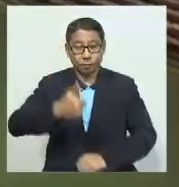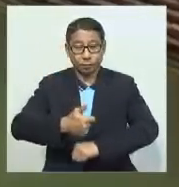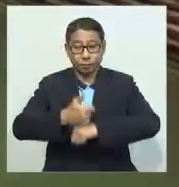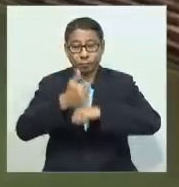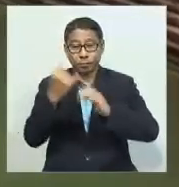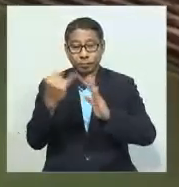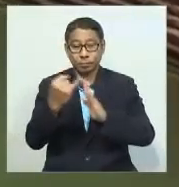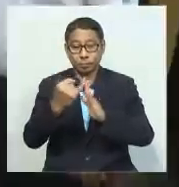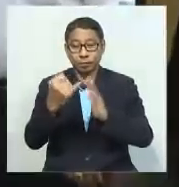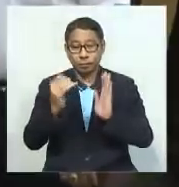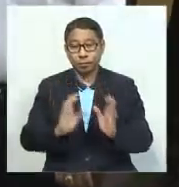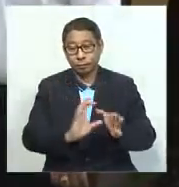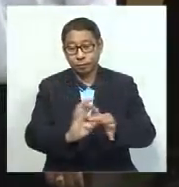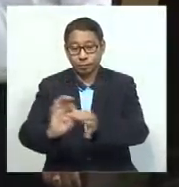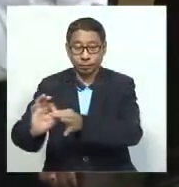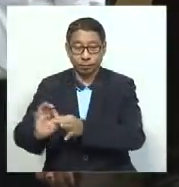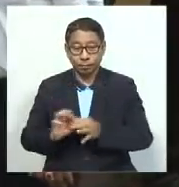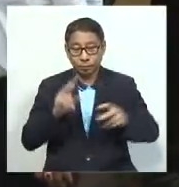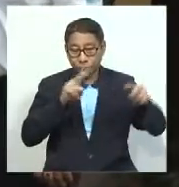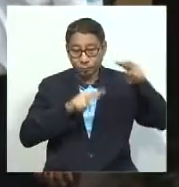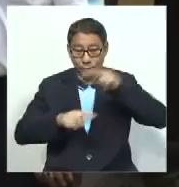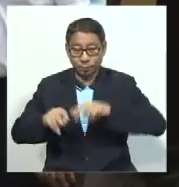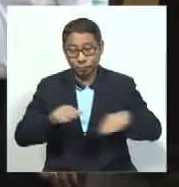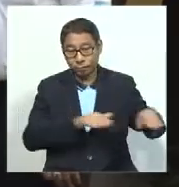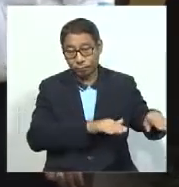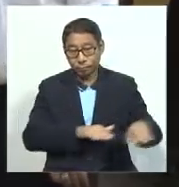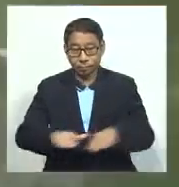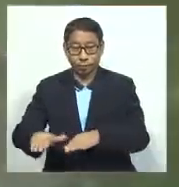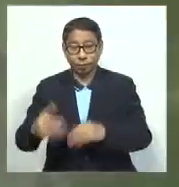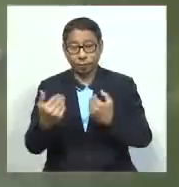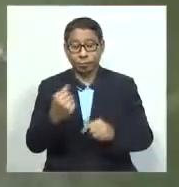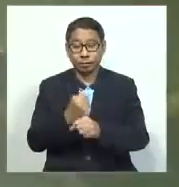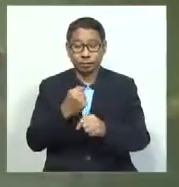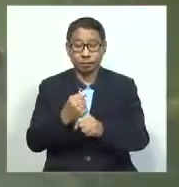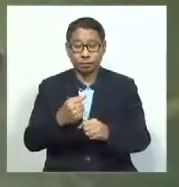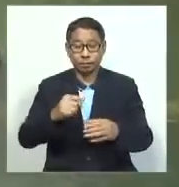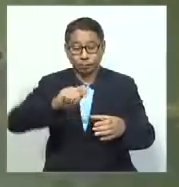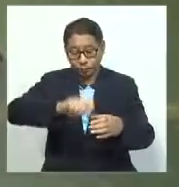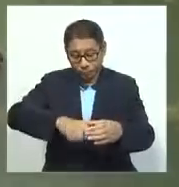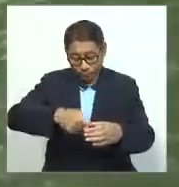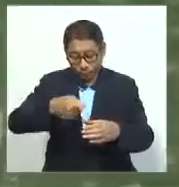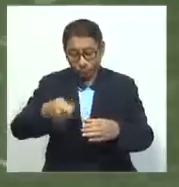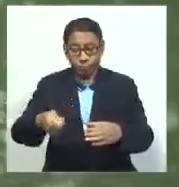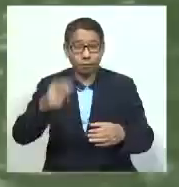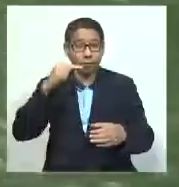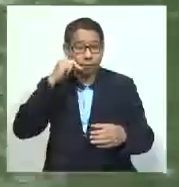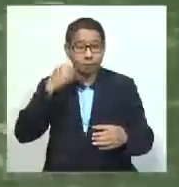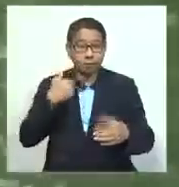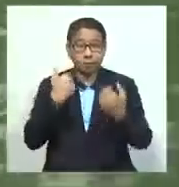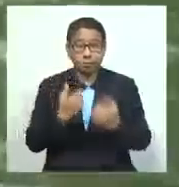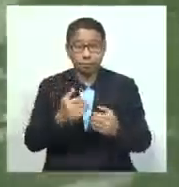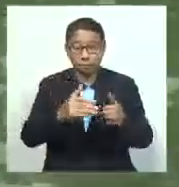หนองคายพร้อมกับหน่วยงานที่เกี่ยวข้องก็ได้ตรวจความพร้อมสถานที่ที่จะจะทำพิธีพลีกรรมตัดน้ำศักดิ์สิทธิ์ที่สระ